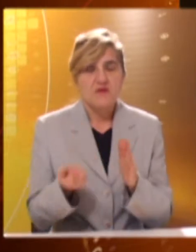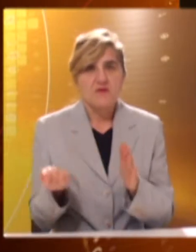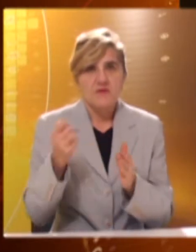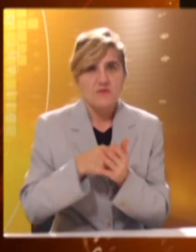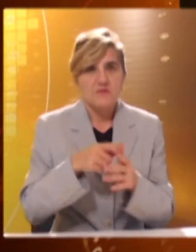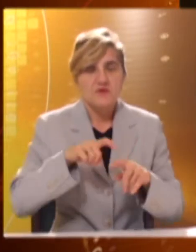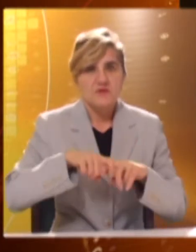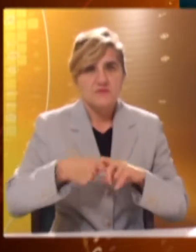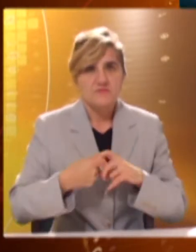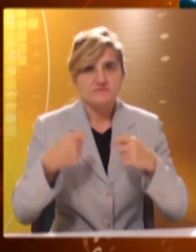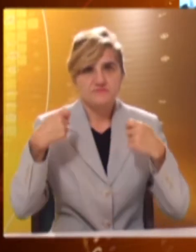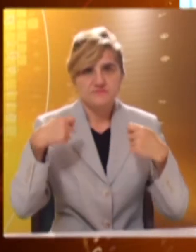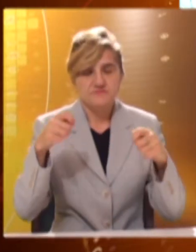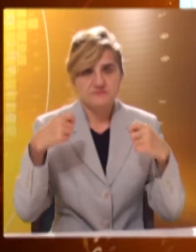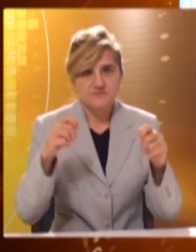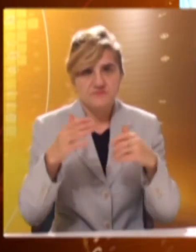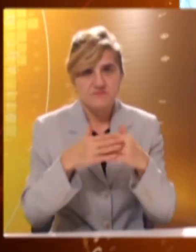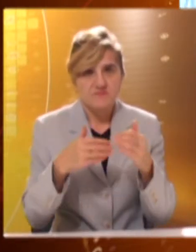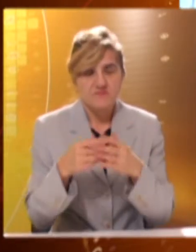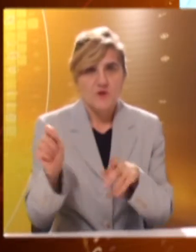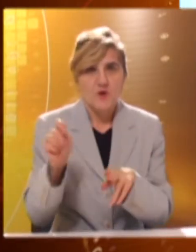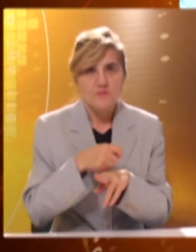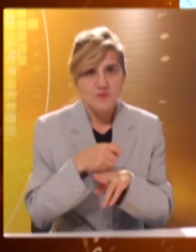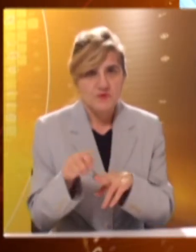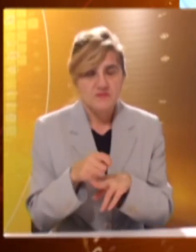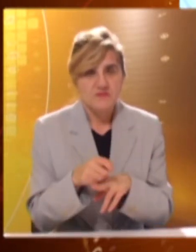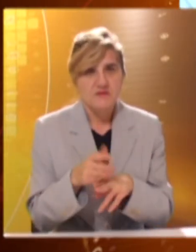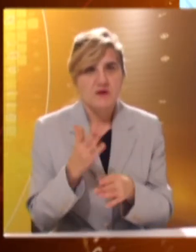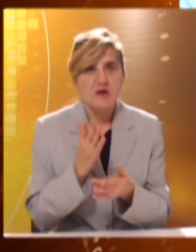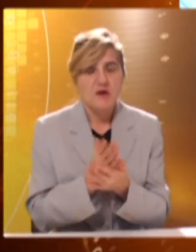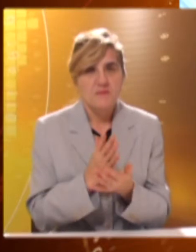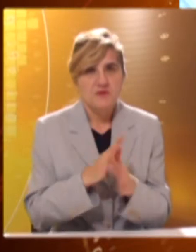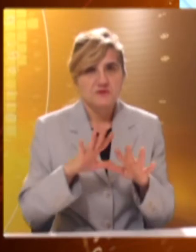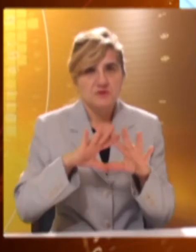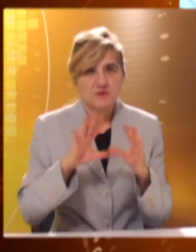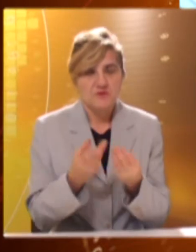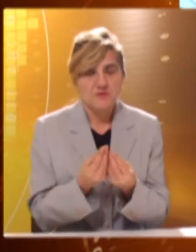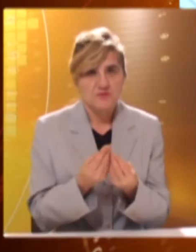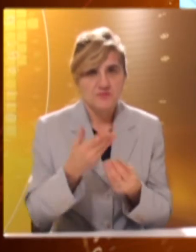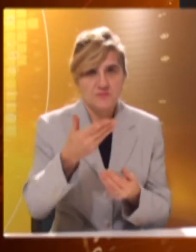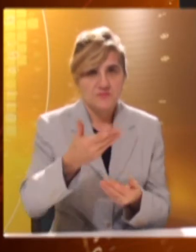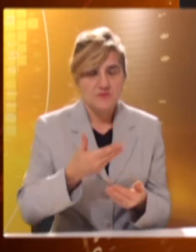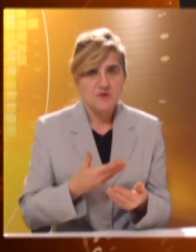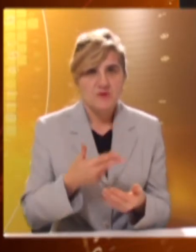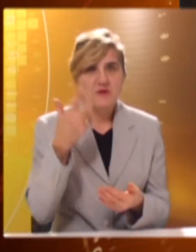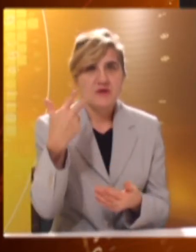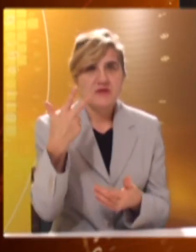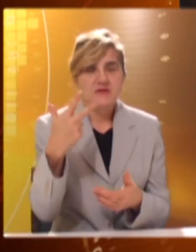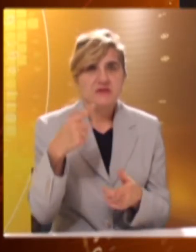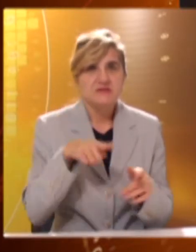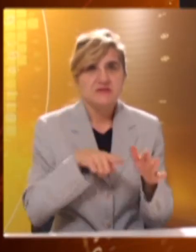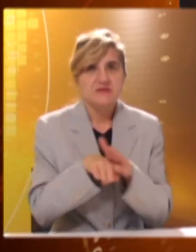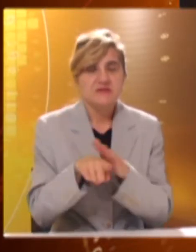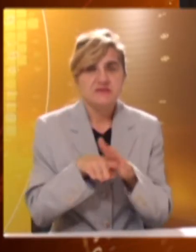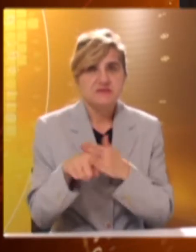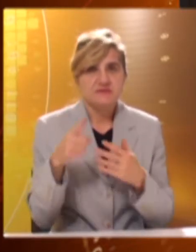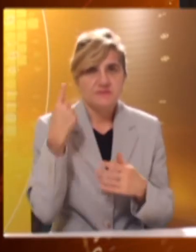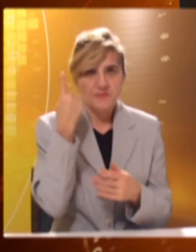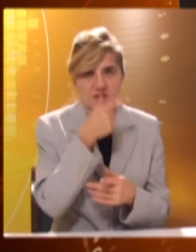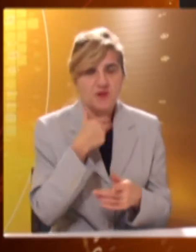popravku ili adaptaciju seoske kuće, stambeno pitanje će rešiti 30 izbegličkih porodica. Znači da su ta